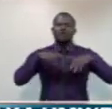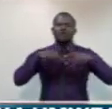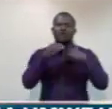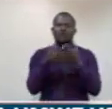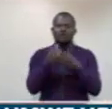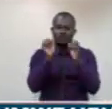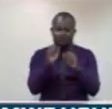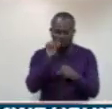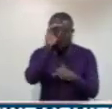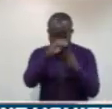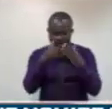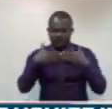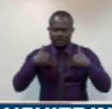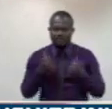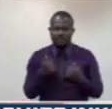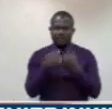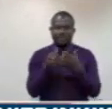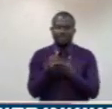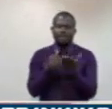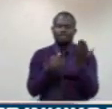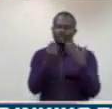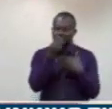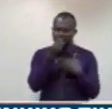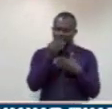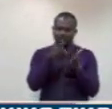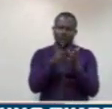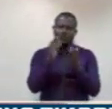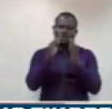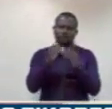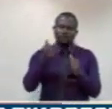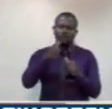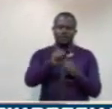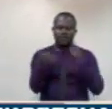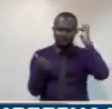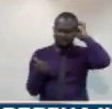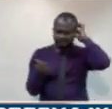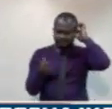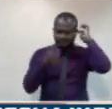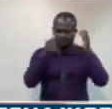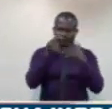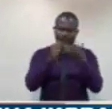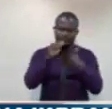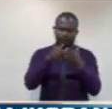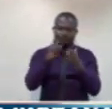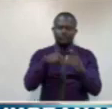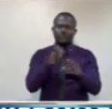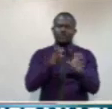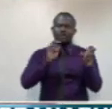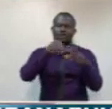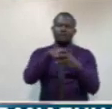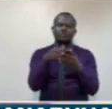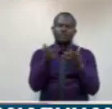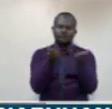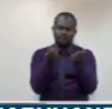mbasha kwishakira ubuzima, nkabasha kuba narya nkishyura inzu y'abandi. Ibyo byose nakabaye mbikura hehe muri iyo